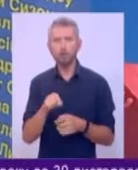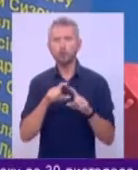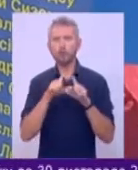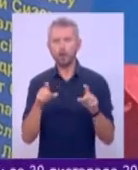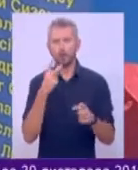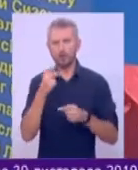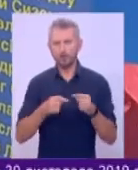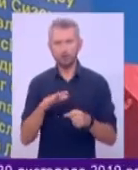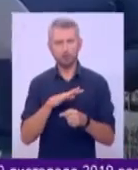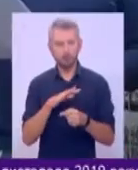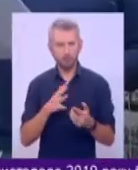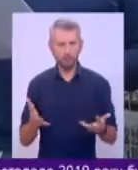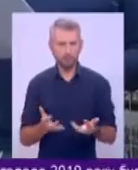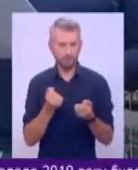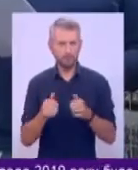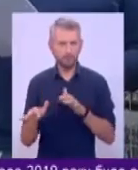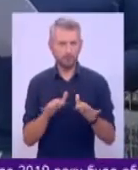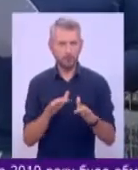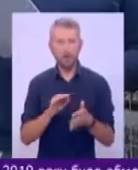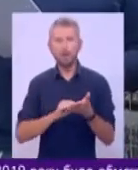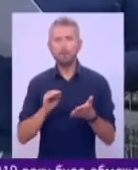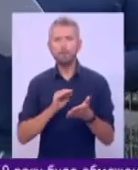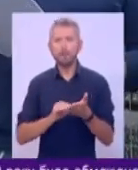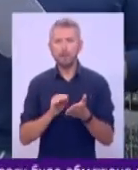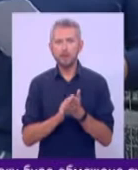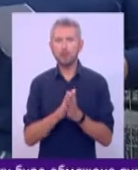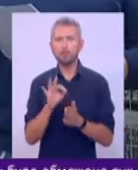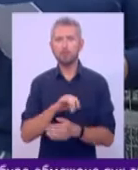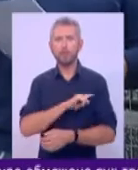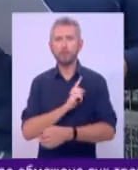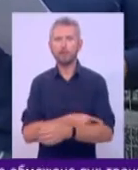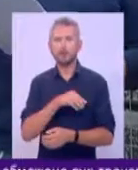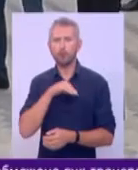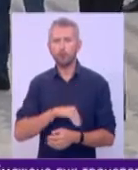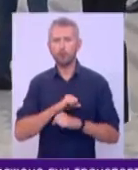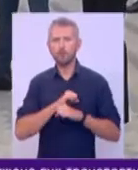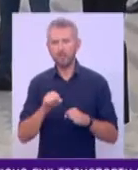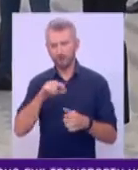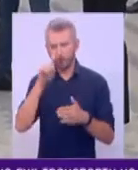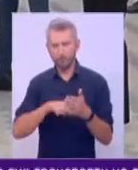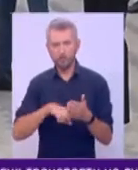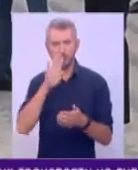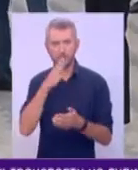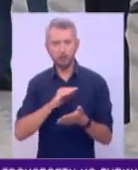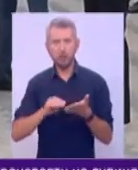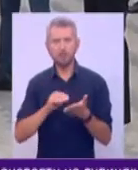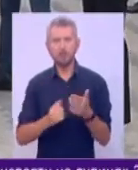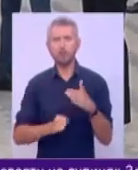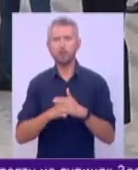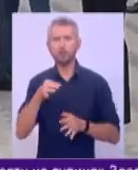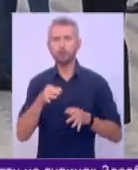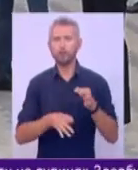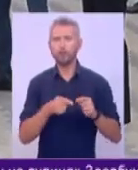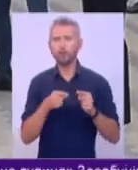підтримку Олега та інших політв'язнів. П'єса «Заручене» про силу духу, сміливість, довіру і зраду, написана на основі судового процесу